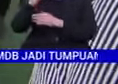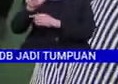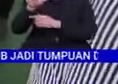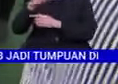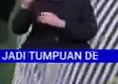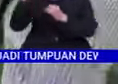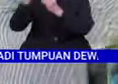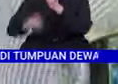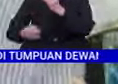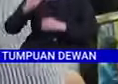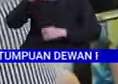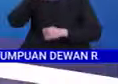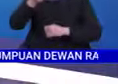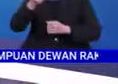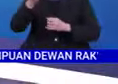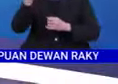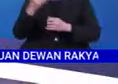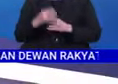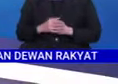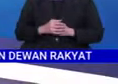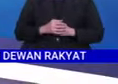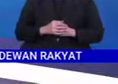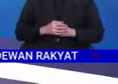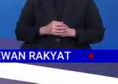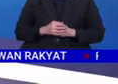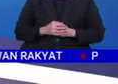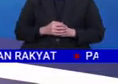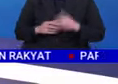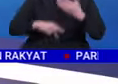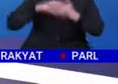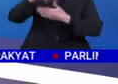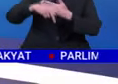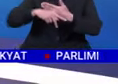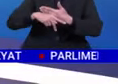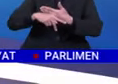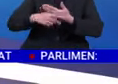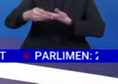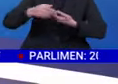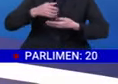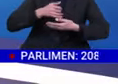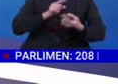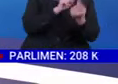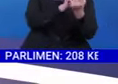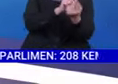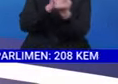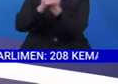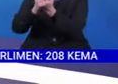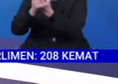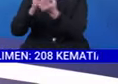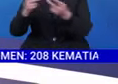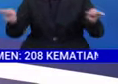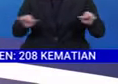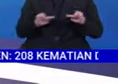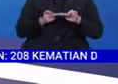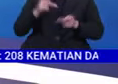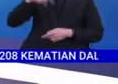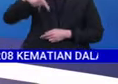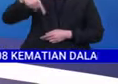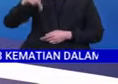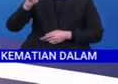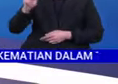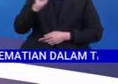berakhir esok Hai sementara itu program turun Padang anjuran pejabat kesehatan kawasan Pique